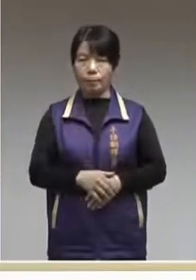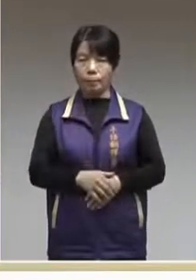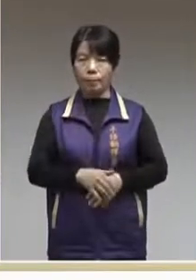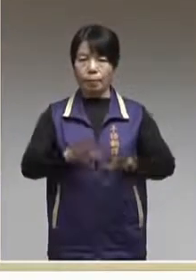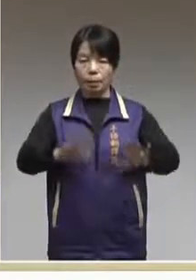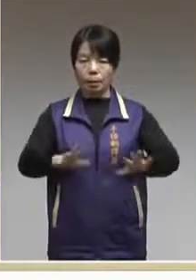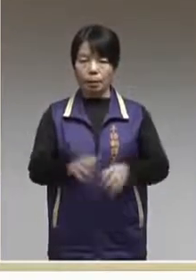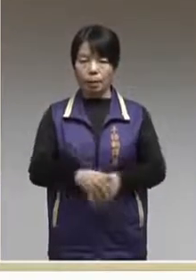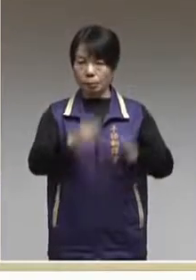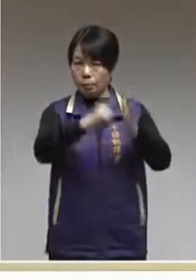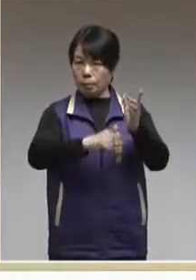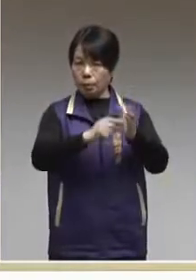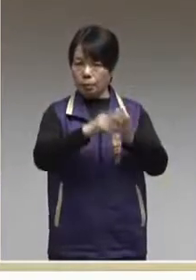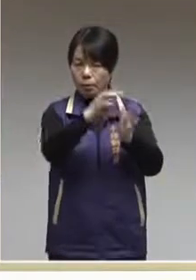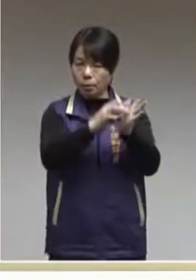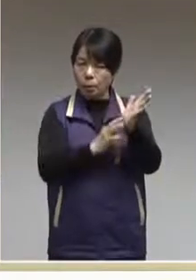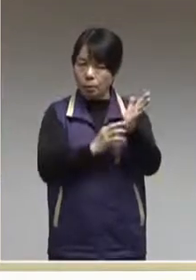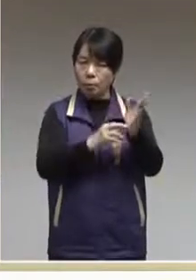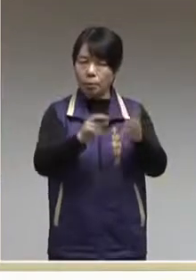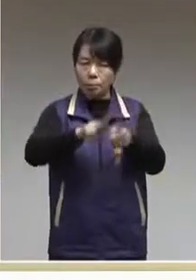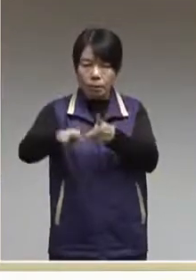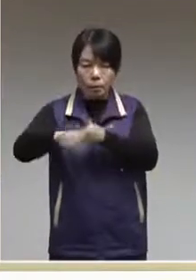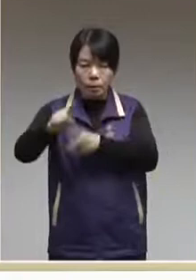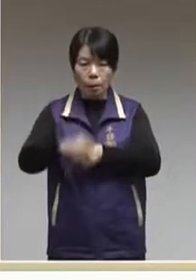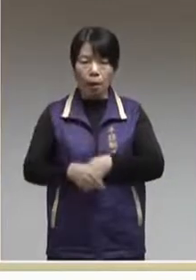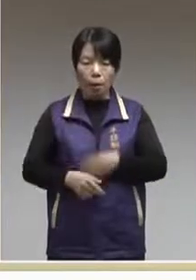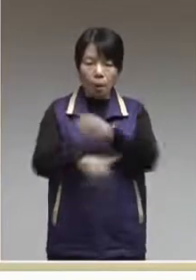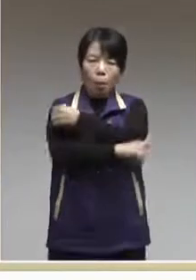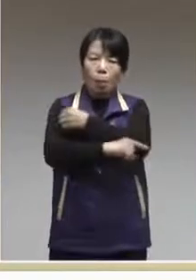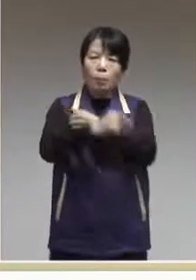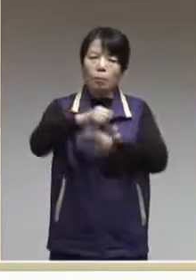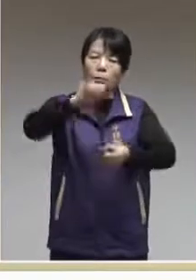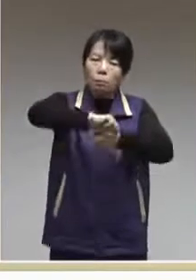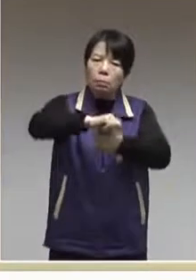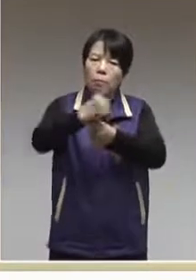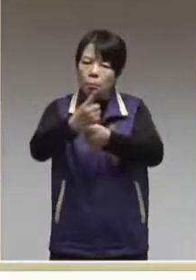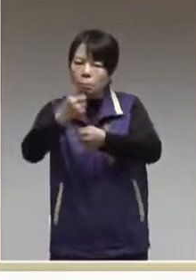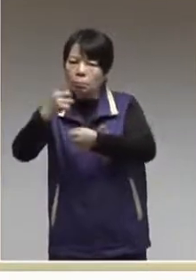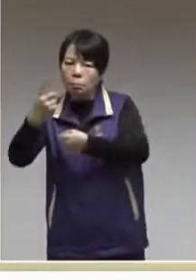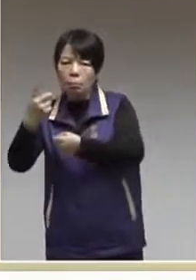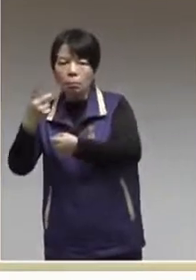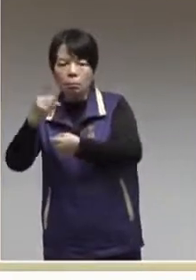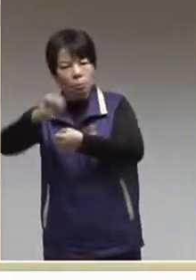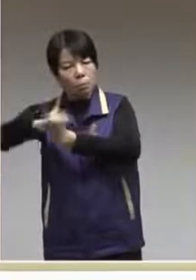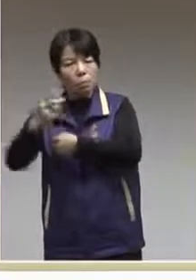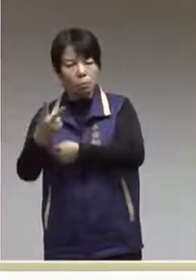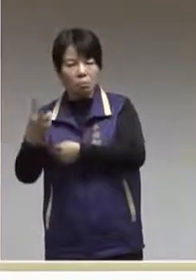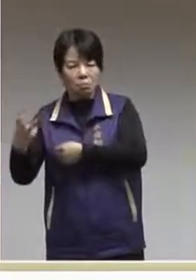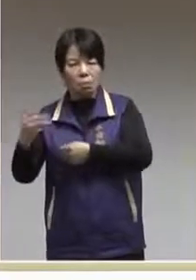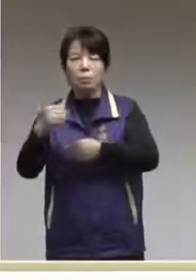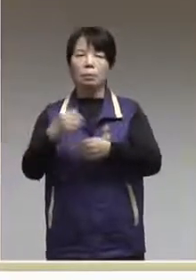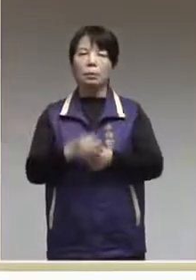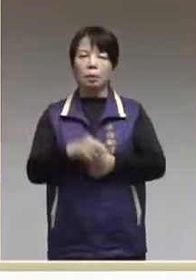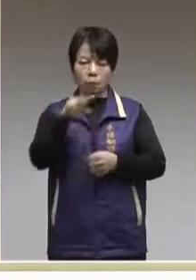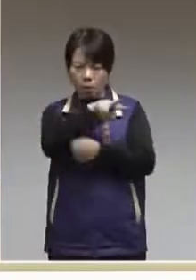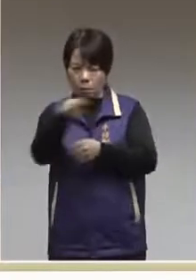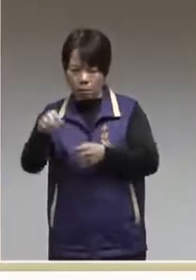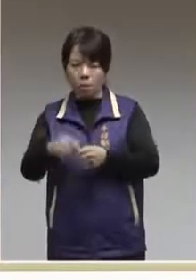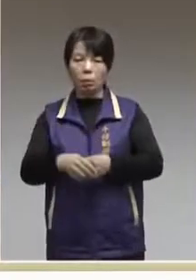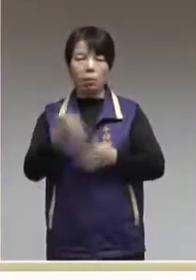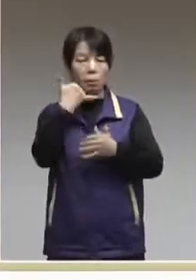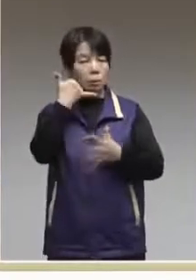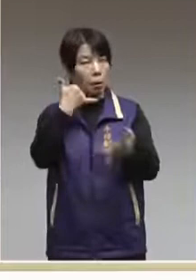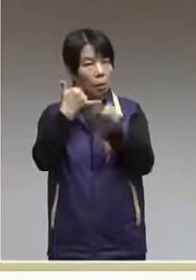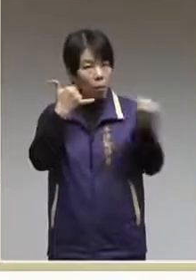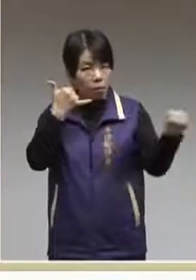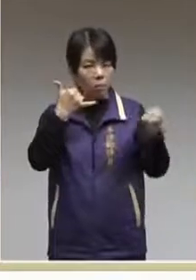当我们简讯后面写加一、加二、加三的时候，常常在我们的后台看到的就是一个电话号码，就是